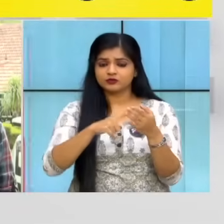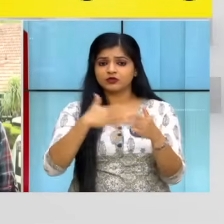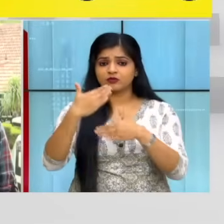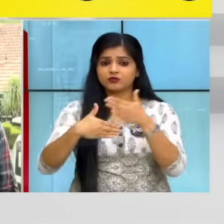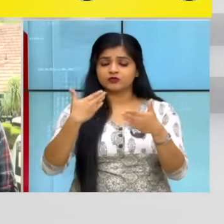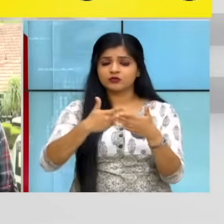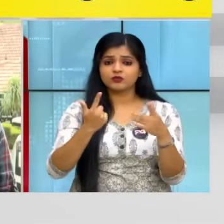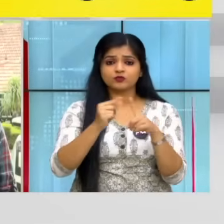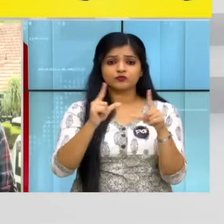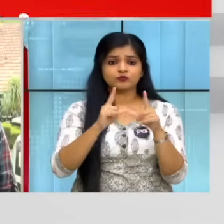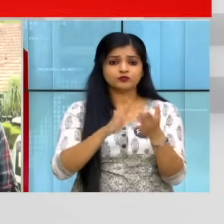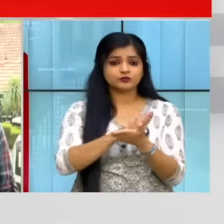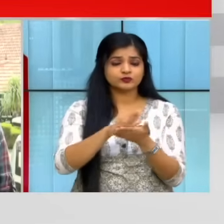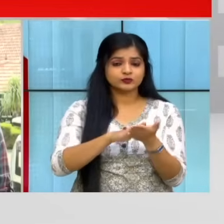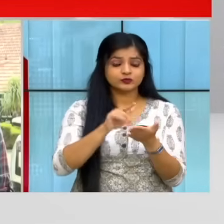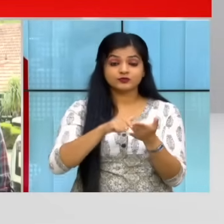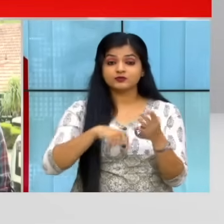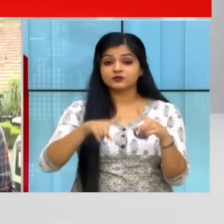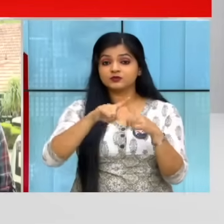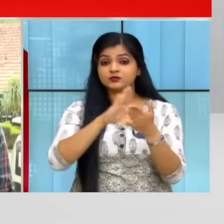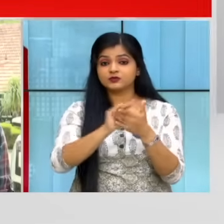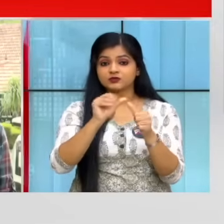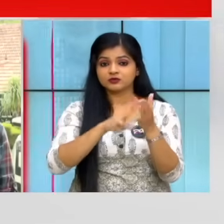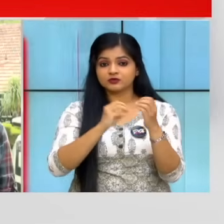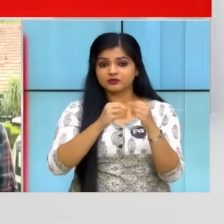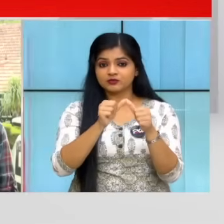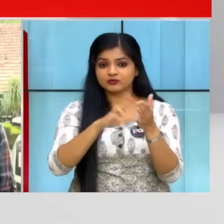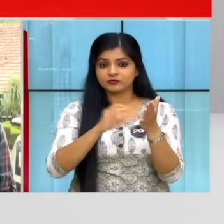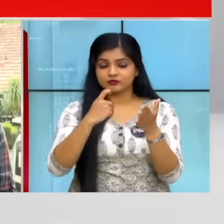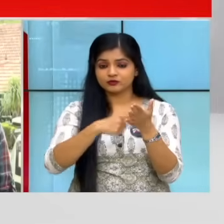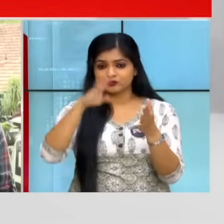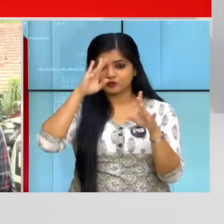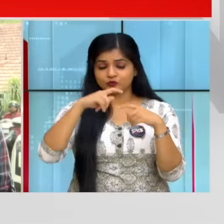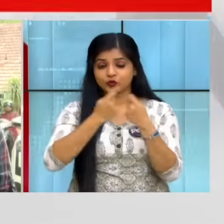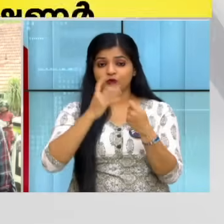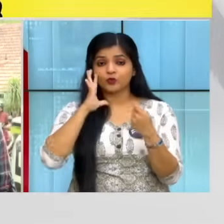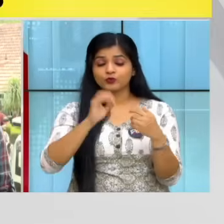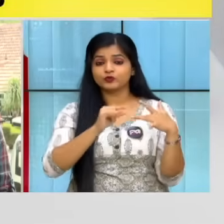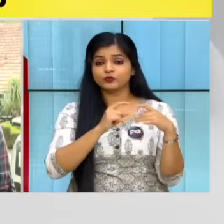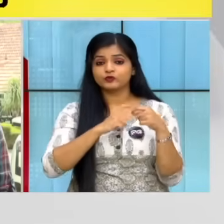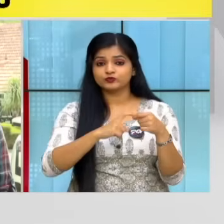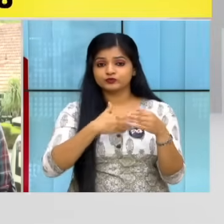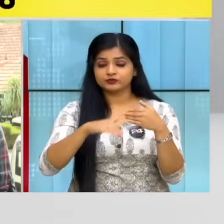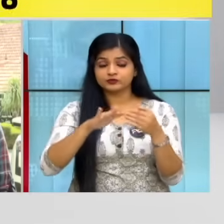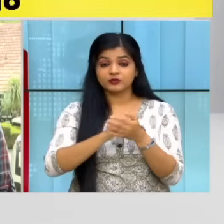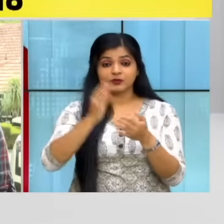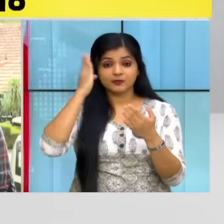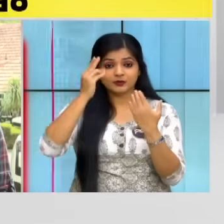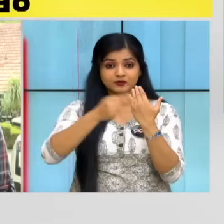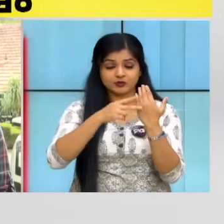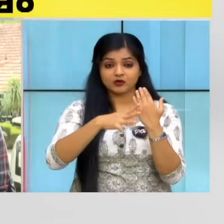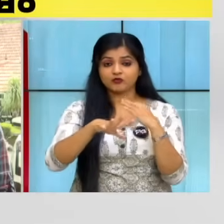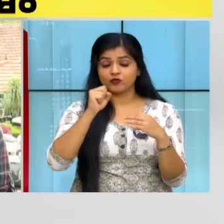ഉണ്ടായ സാഹചര്യത്തിലാണ് നിലവിൽ തമ്പാനൂർ പോലീസ് ഇത്തരത്തിൽ നിർണായകമായ ഒരു ചോദ്യം ചെയ്യൽ നടത്തുന്നത്. എന്തായാലും ഈ മെമ്മറി കാർഡ് കണ്ടെത്തുക എന്ന് പറയുന്നത് ഈ കേസിലെ വളരെ